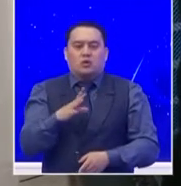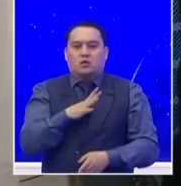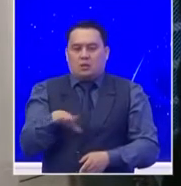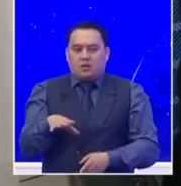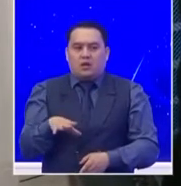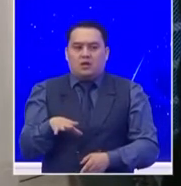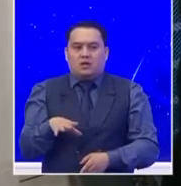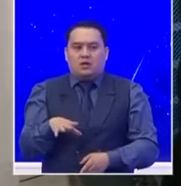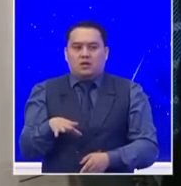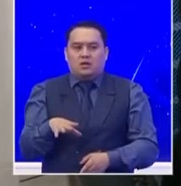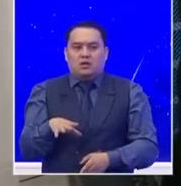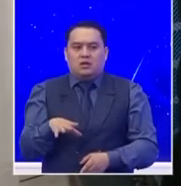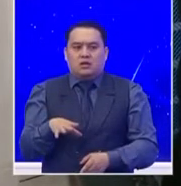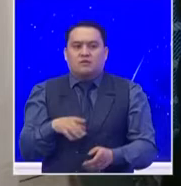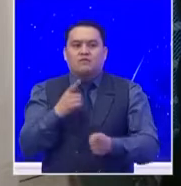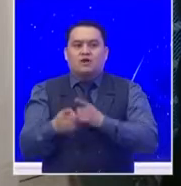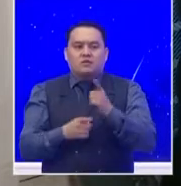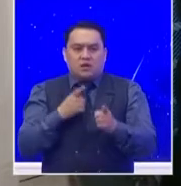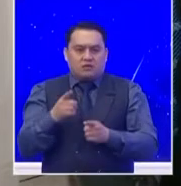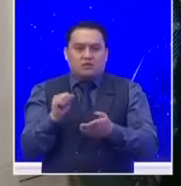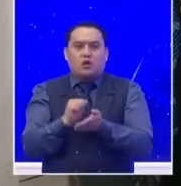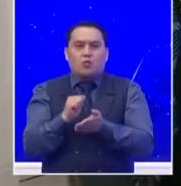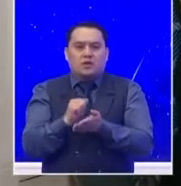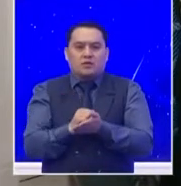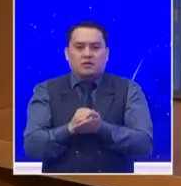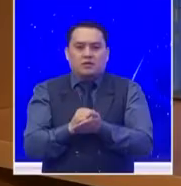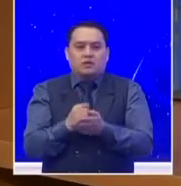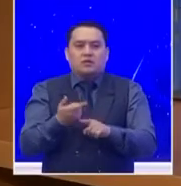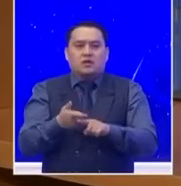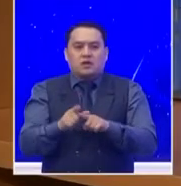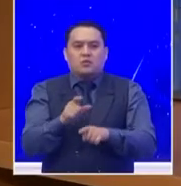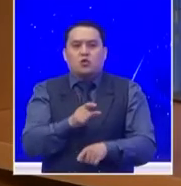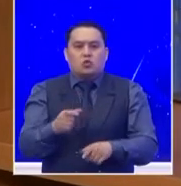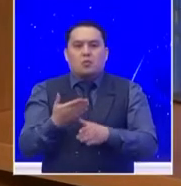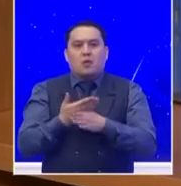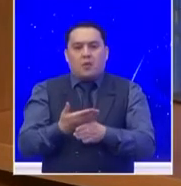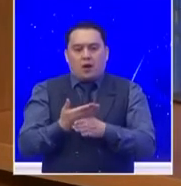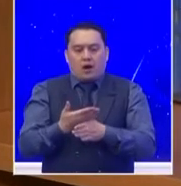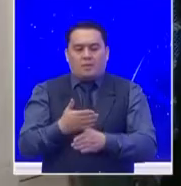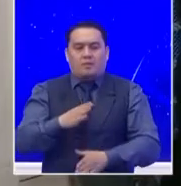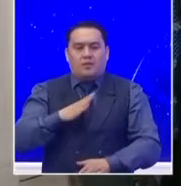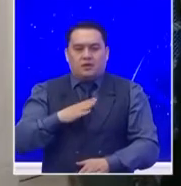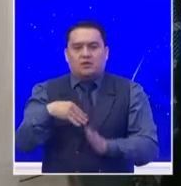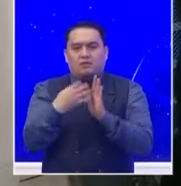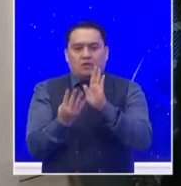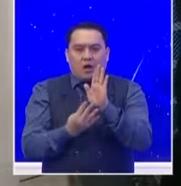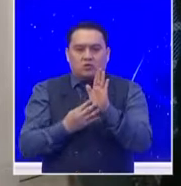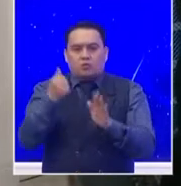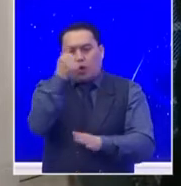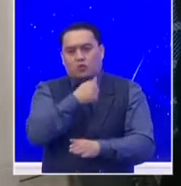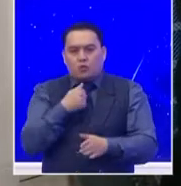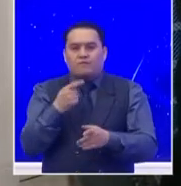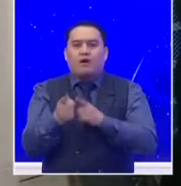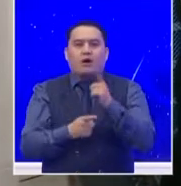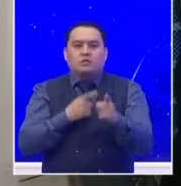было средств на восстановление документов. Вот таким гражданам мы помогаем. В 2019 году мы